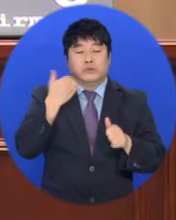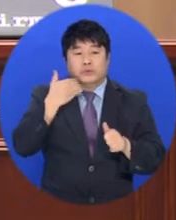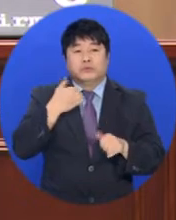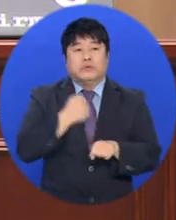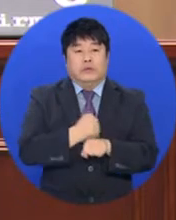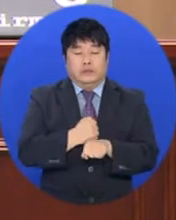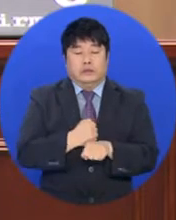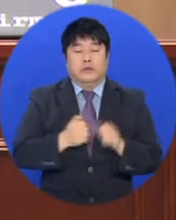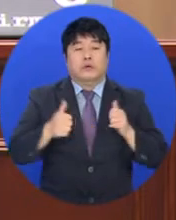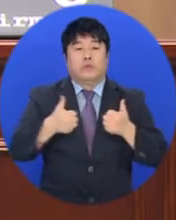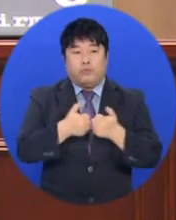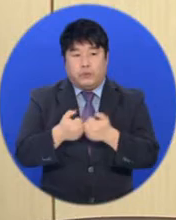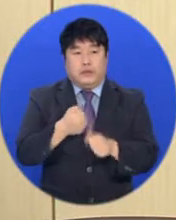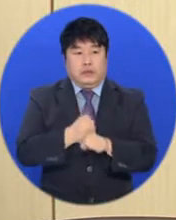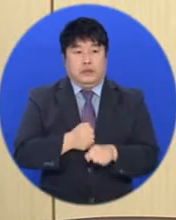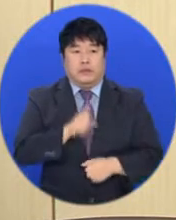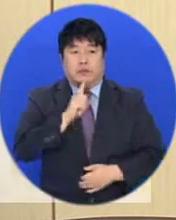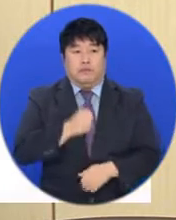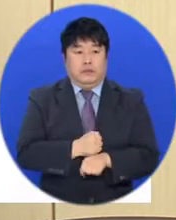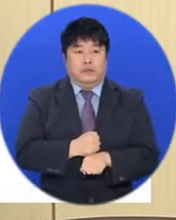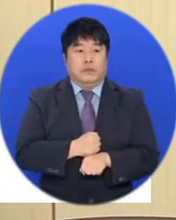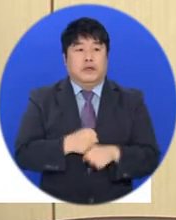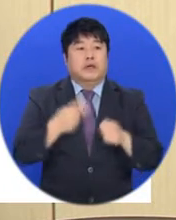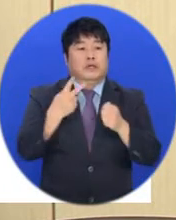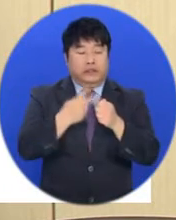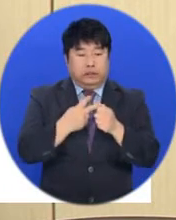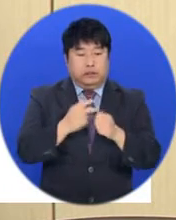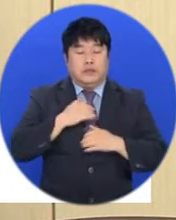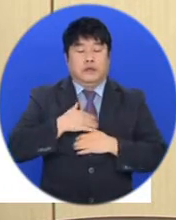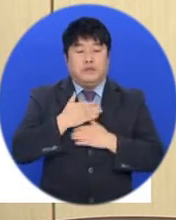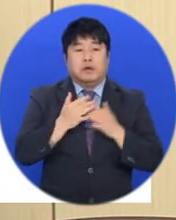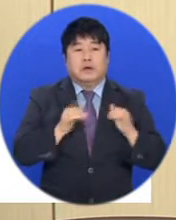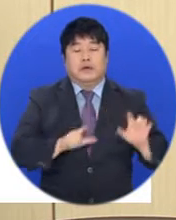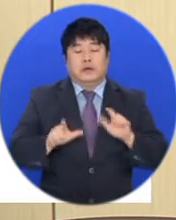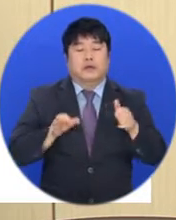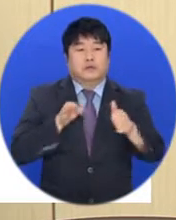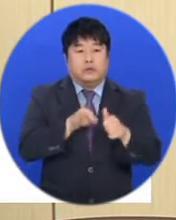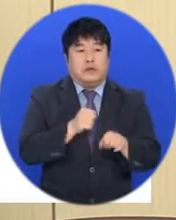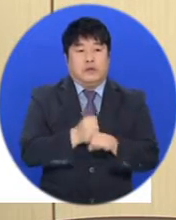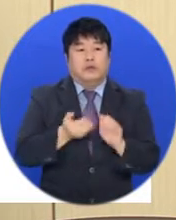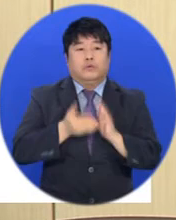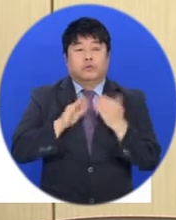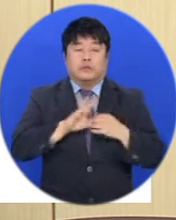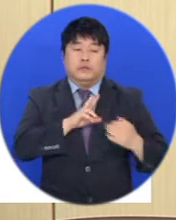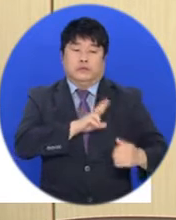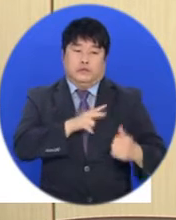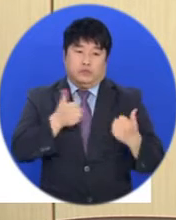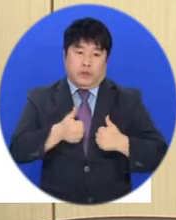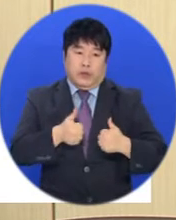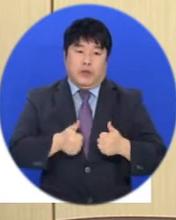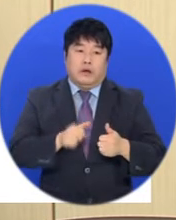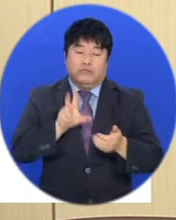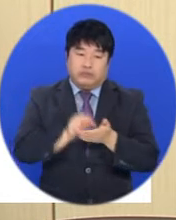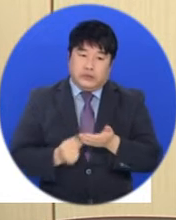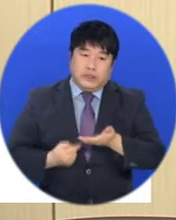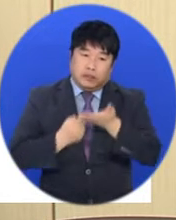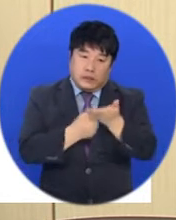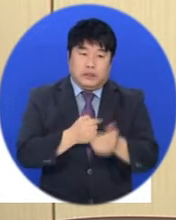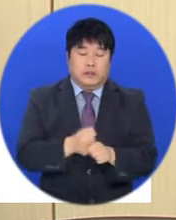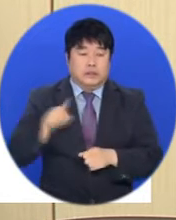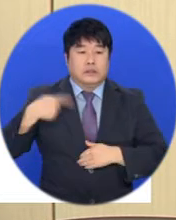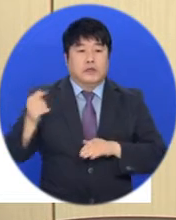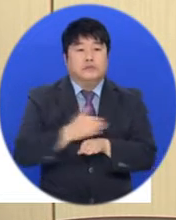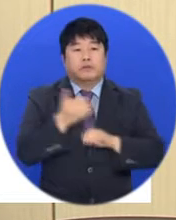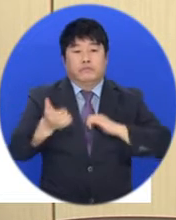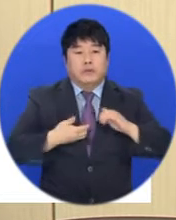했어야 했다고 지적합니다. 우리가 2차 지원금 하고 나서 그때 저희가 의회에서 문제 제기를 해서 다음부터는 꼭 그